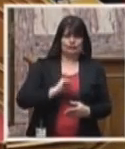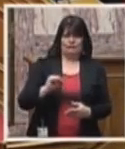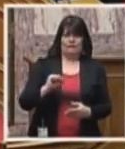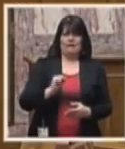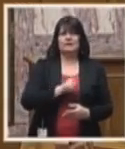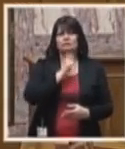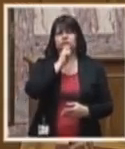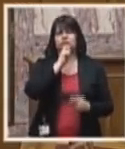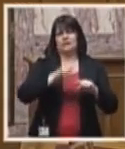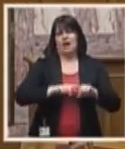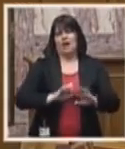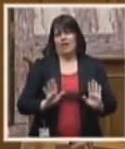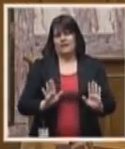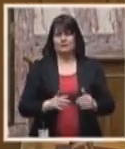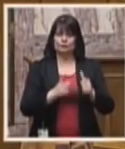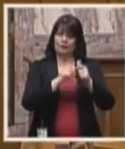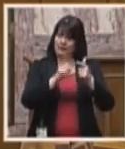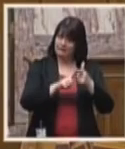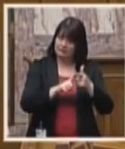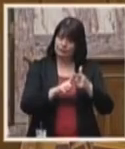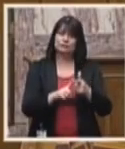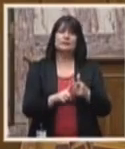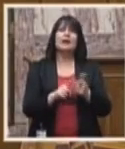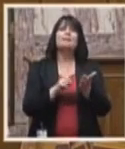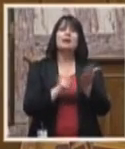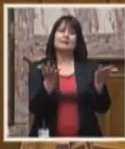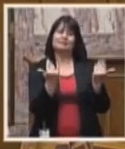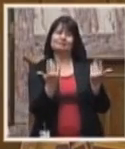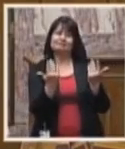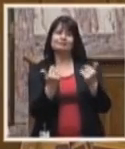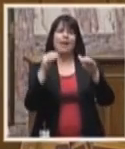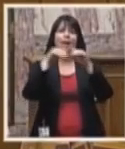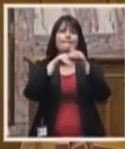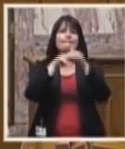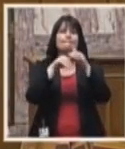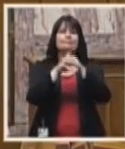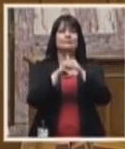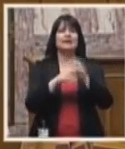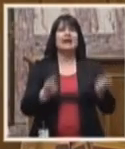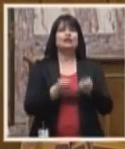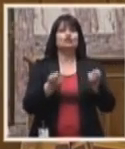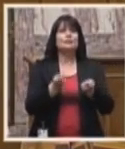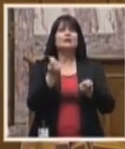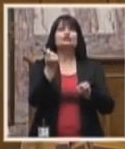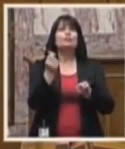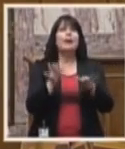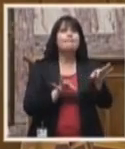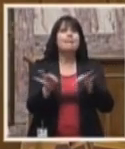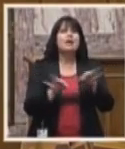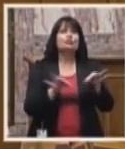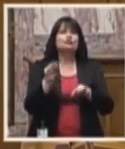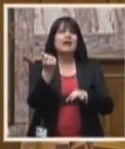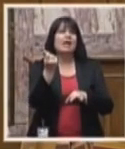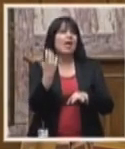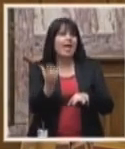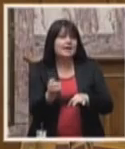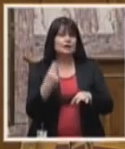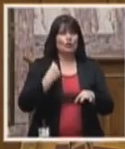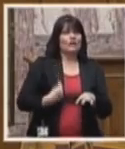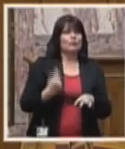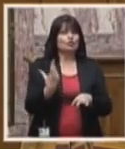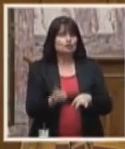επενδύσει. Δεύτερον, προσέλκυση επενδυτών με αξιοποίηση της περιουσίας του δημοσίου. Που αργεί, εσείς το λέτε. Πόσες φορές